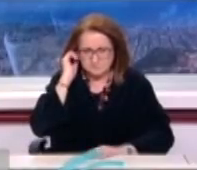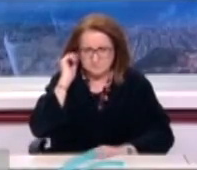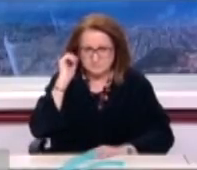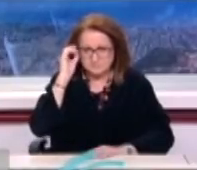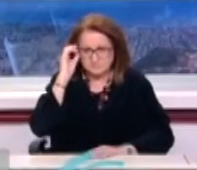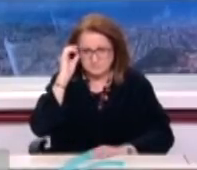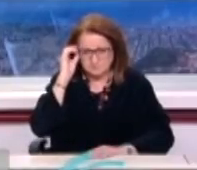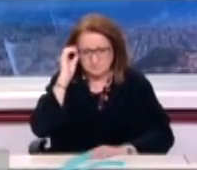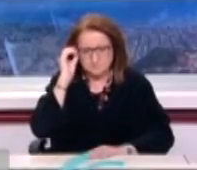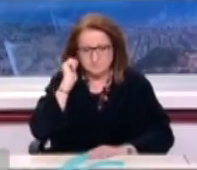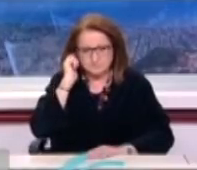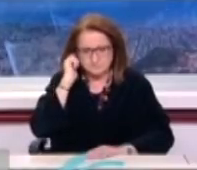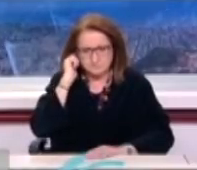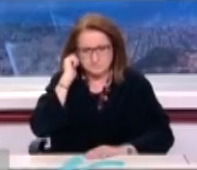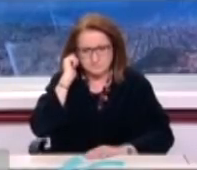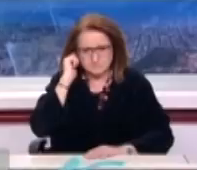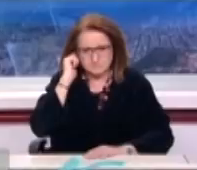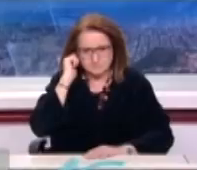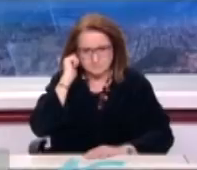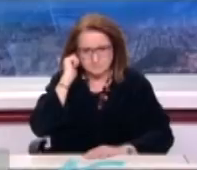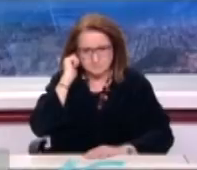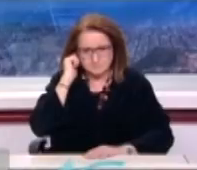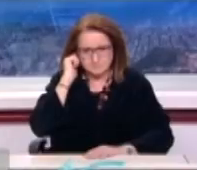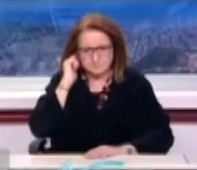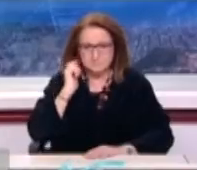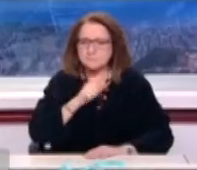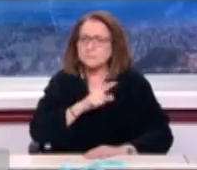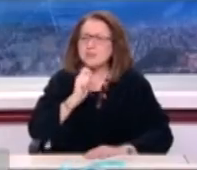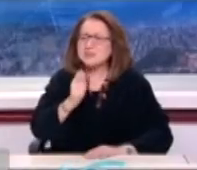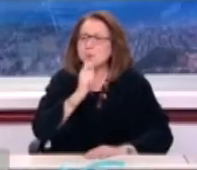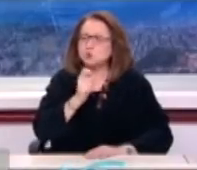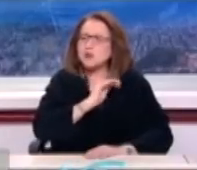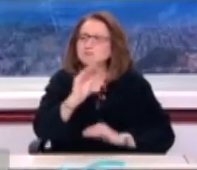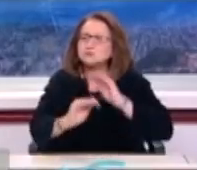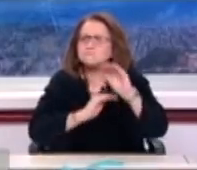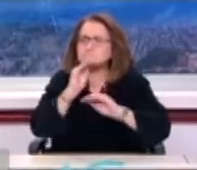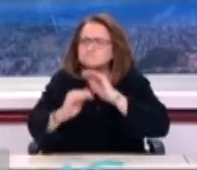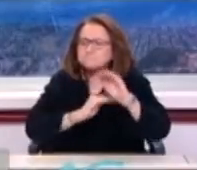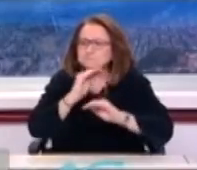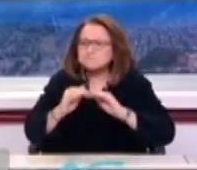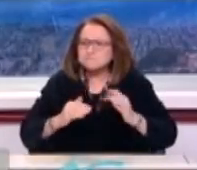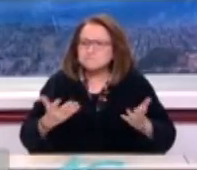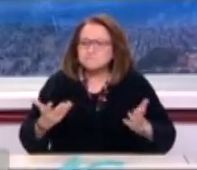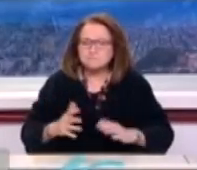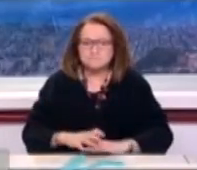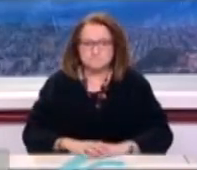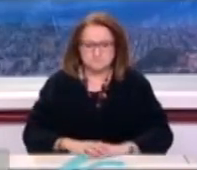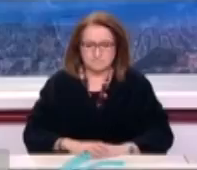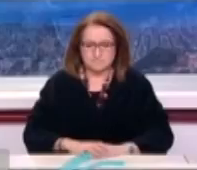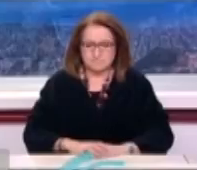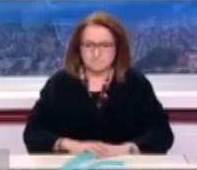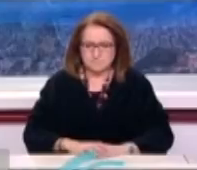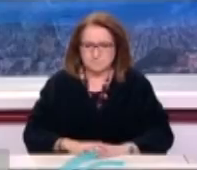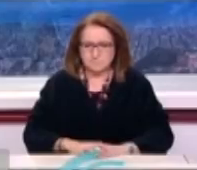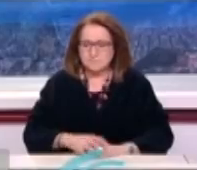Ακριβώς θα επεκταθεί, όπως είπα, το ιό στις επόμενες ημέρες και εβδομάδες. Υπάρχουν διάφορα ερωτήματα από τον κόσμο.